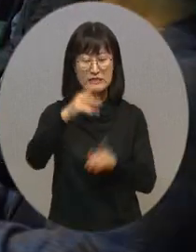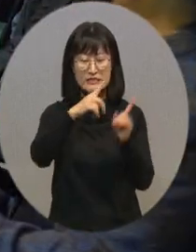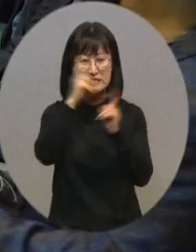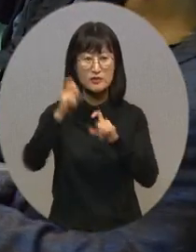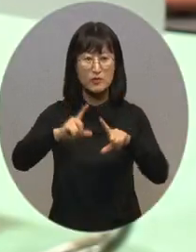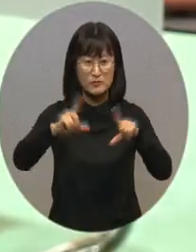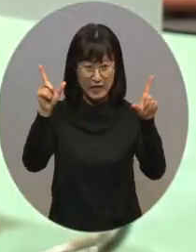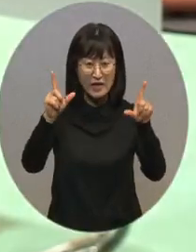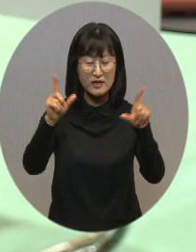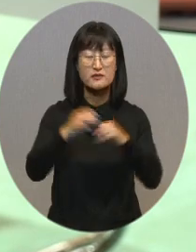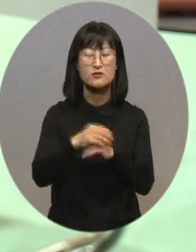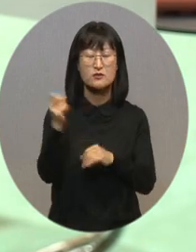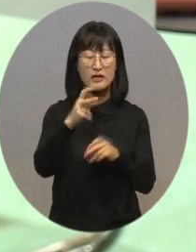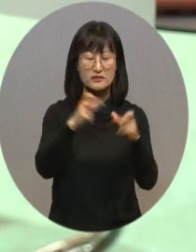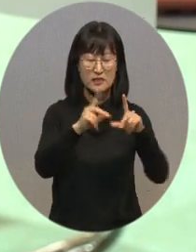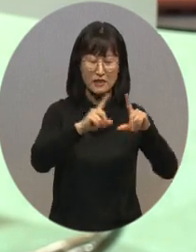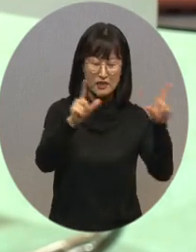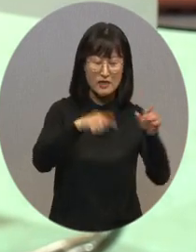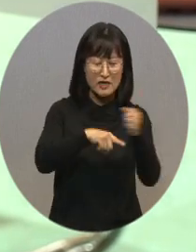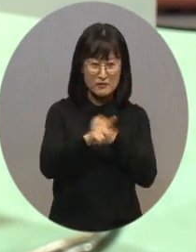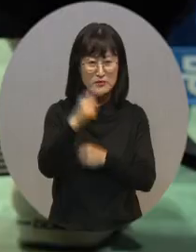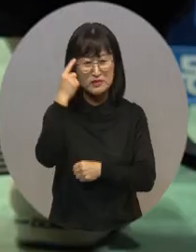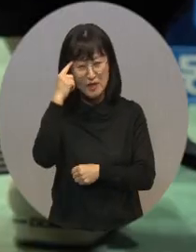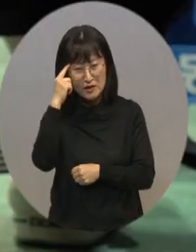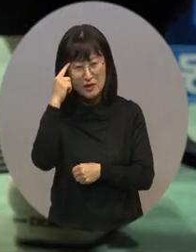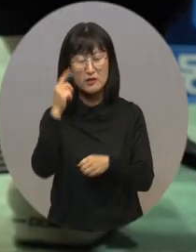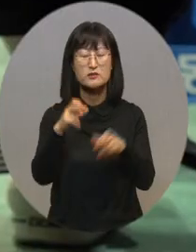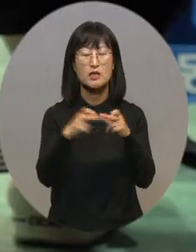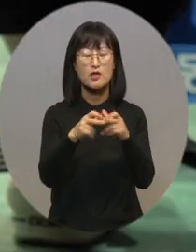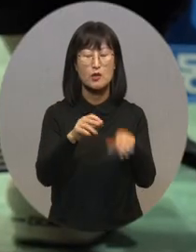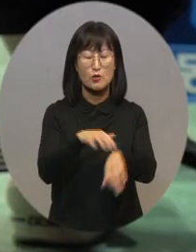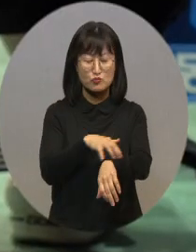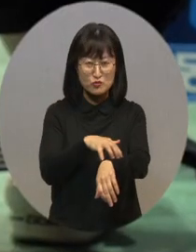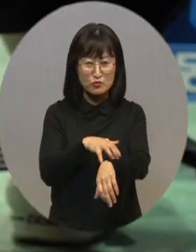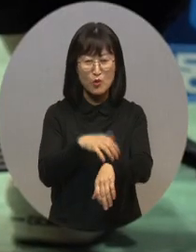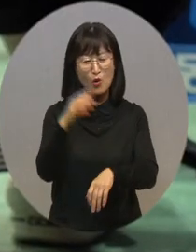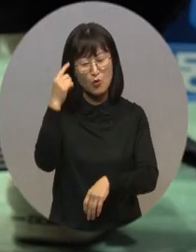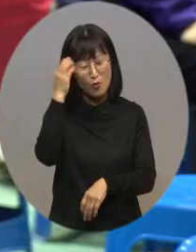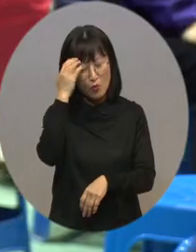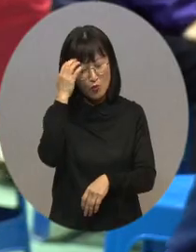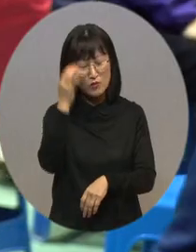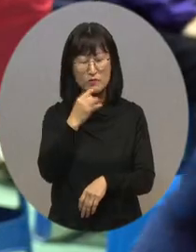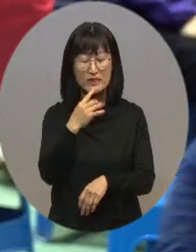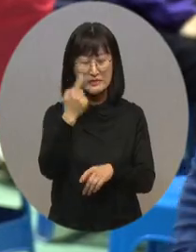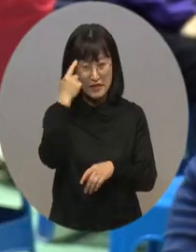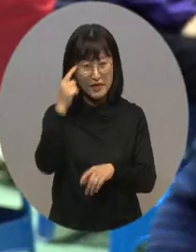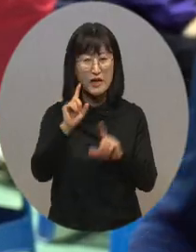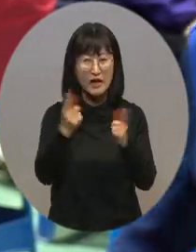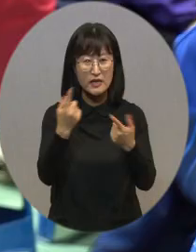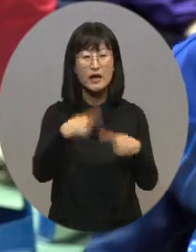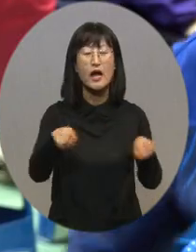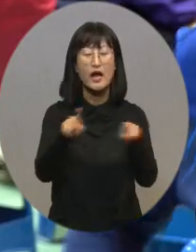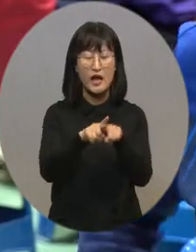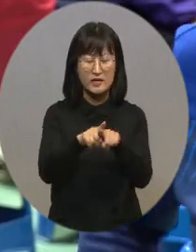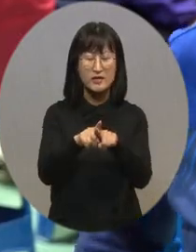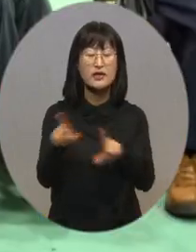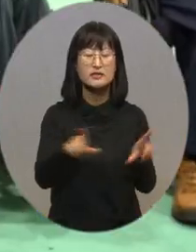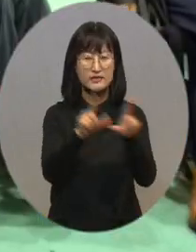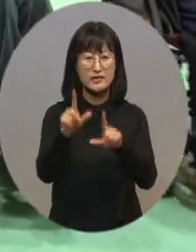날의 의미를 다시 한번 되새기며 장애인의 불편과 고통만을 생각하는 것이 아닌 함께 더불어 살아가는